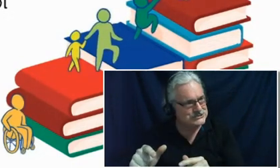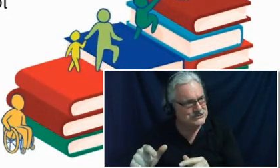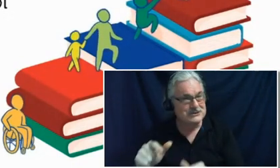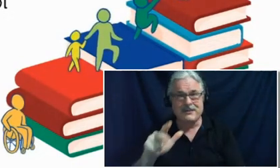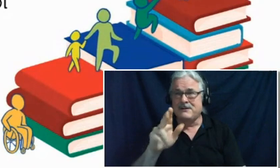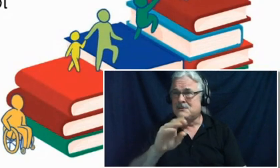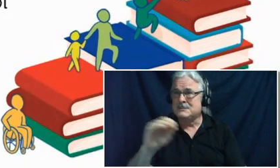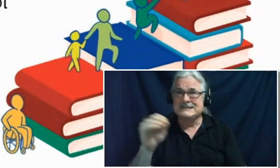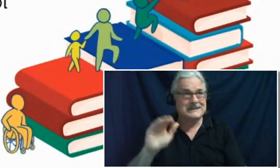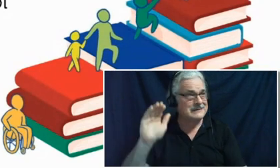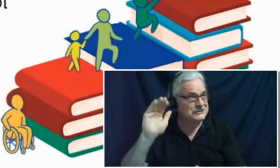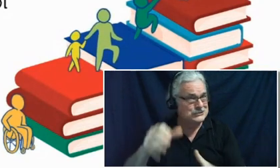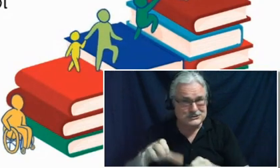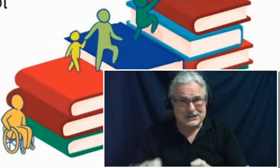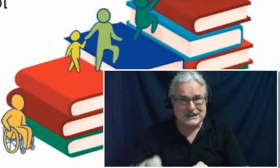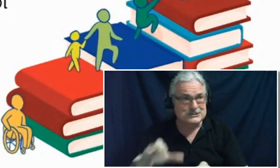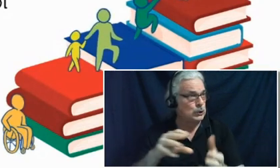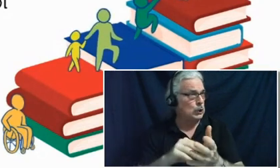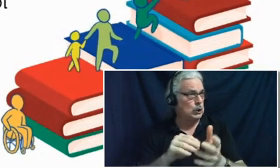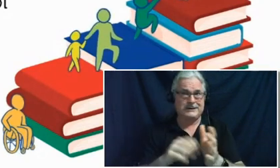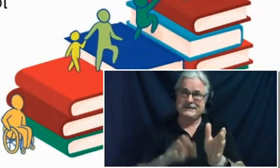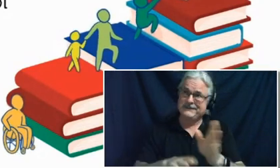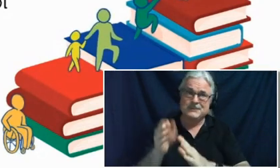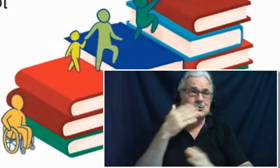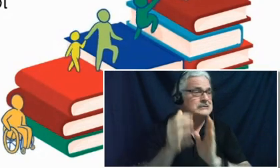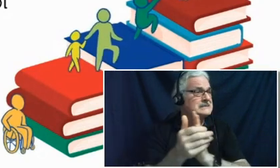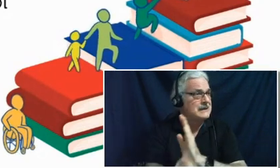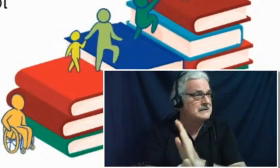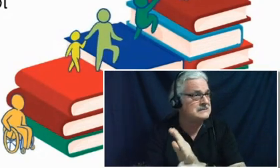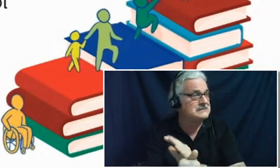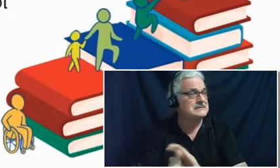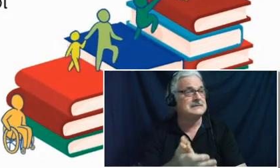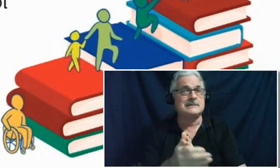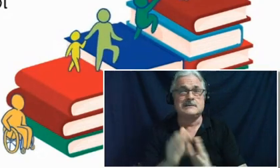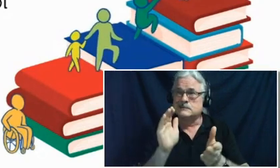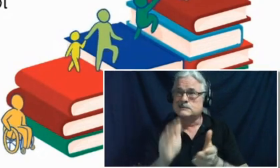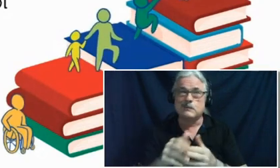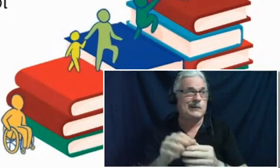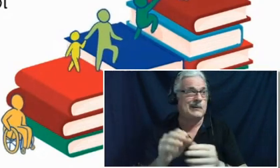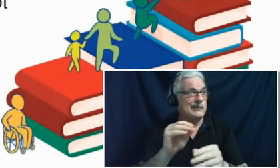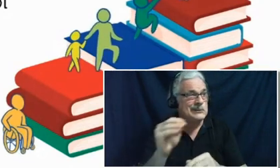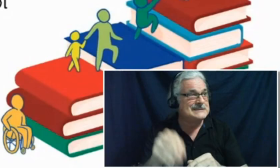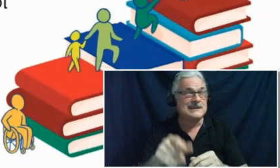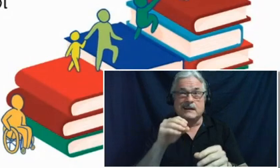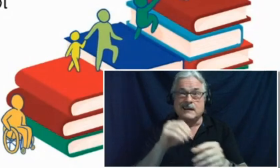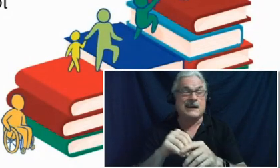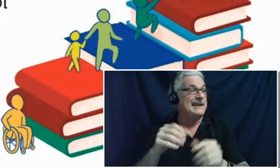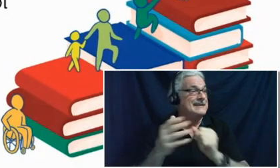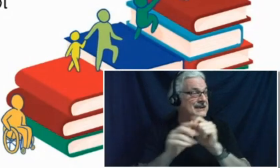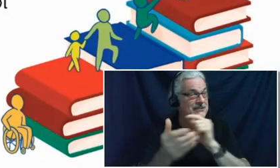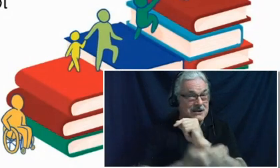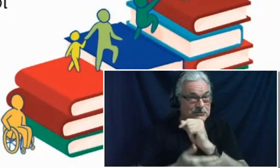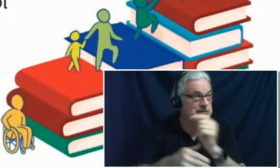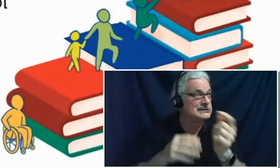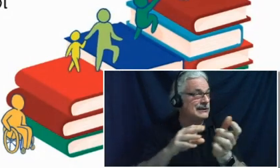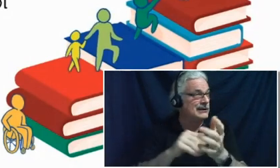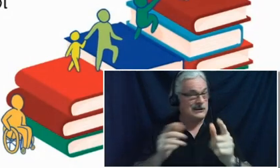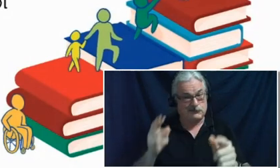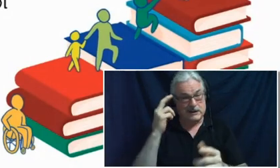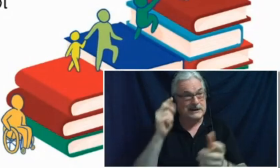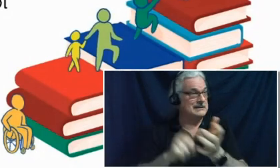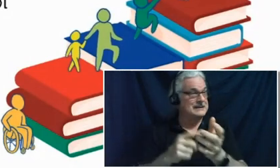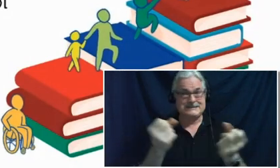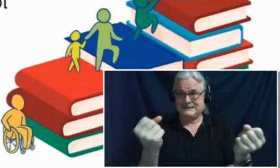34% de moins de chances d'apprendre les habitudes de la lecture. Seulement 41 pays dans le monde ont reconnu la langue des signes comme langue